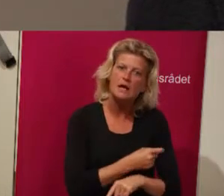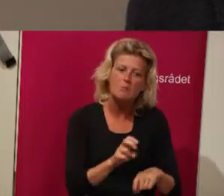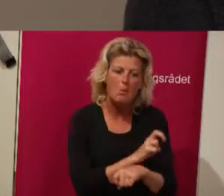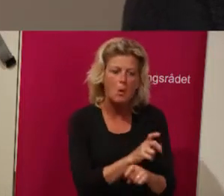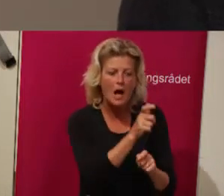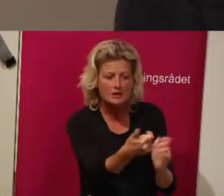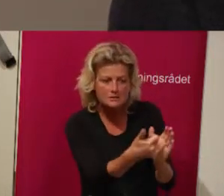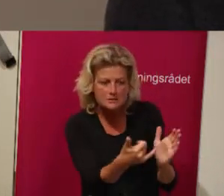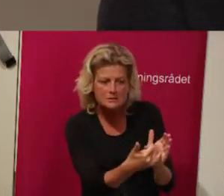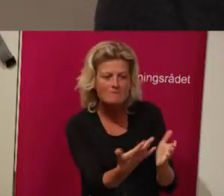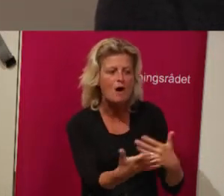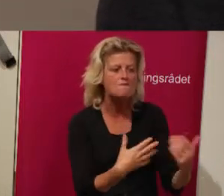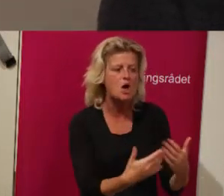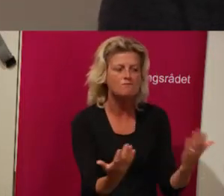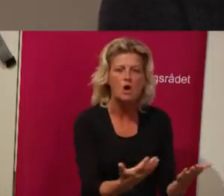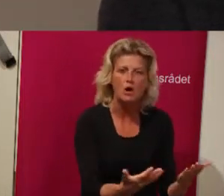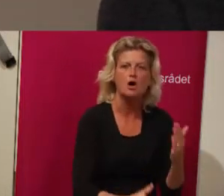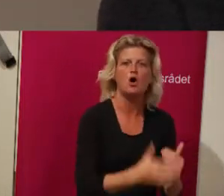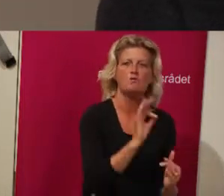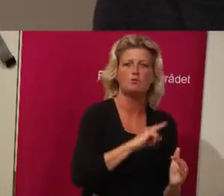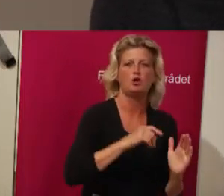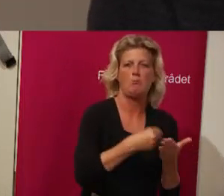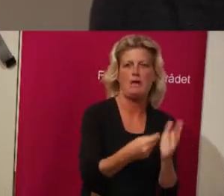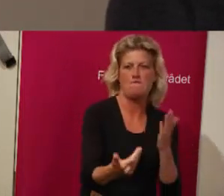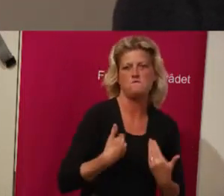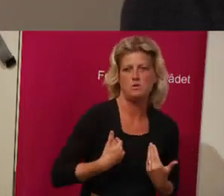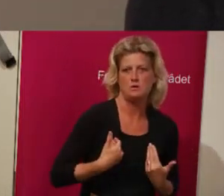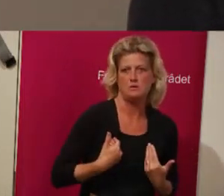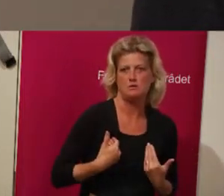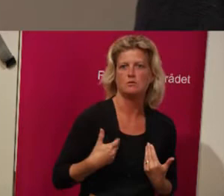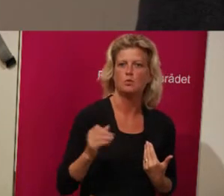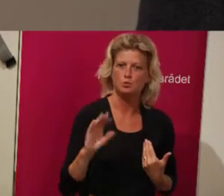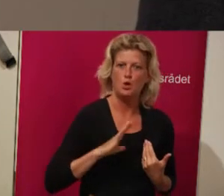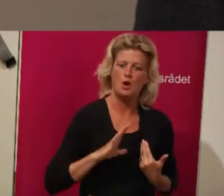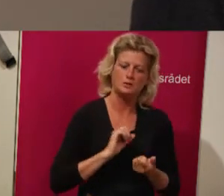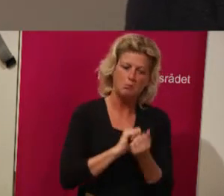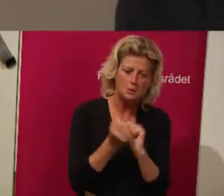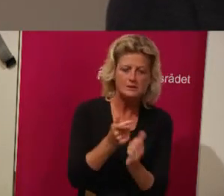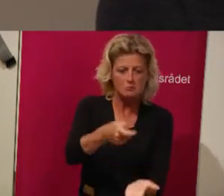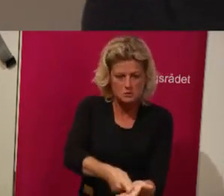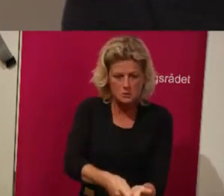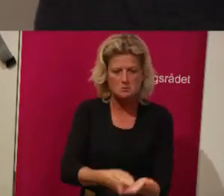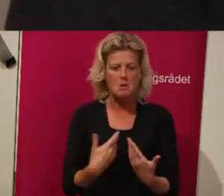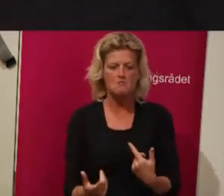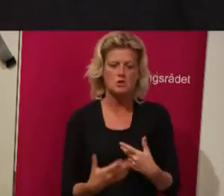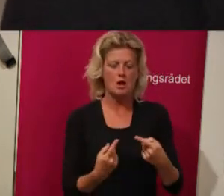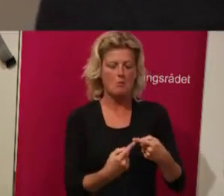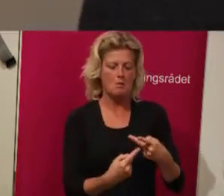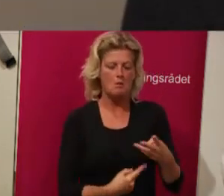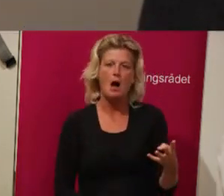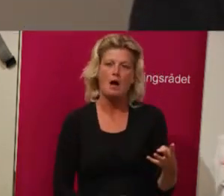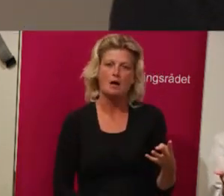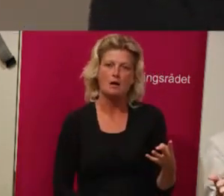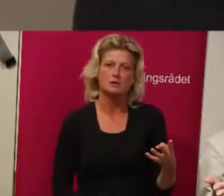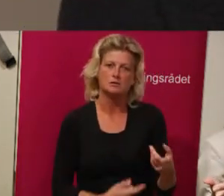om att de vill göra, så att säga. Och då har man ett politiskt beslut på, ska ni få göra det här eller det här?